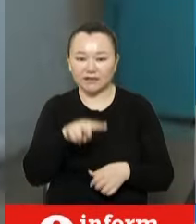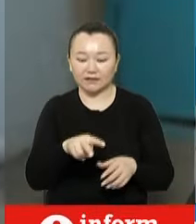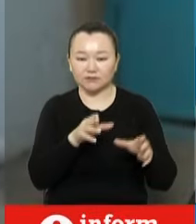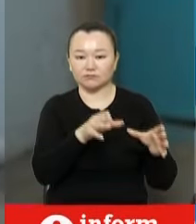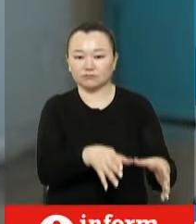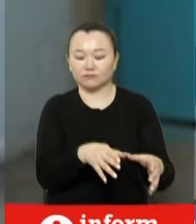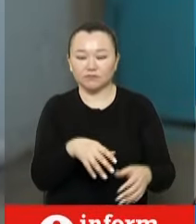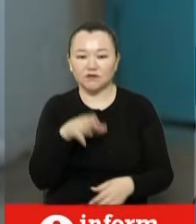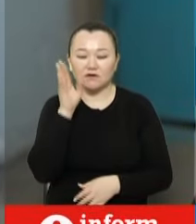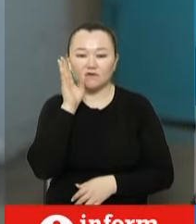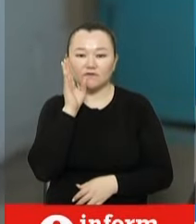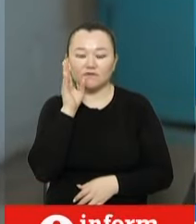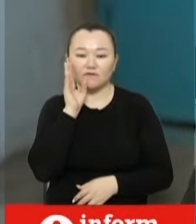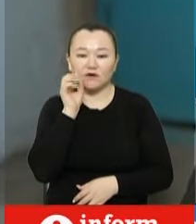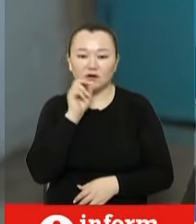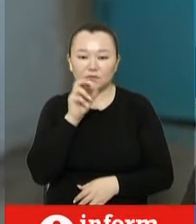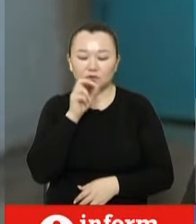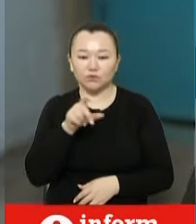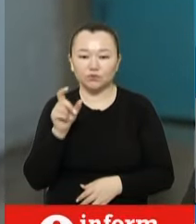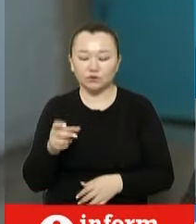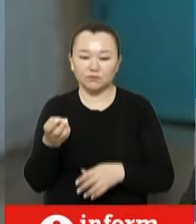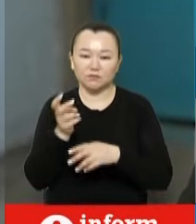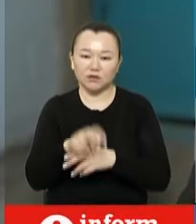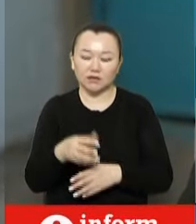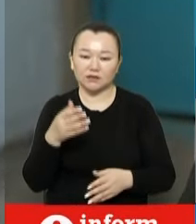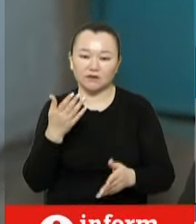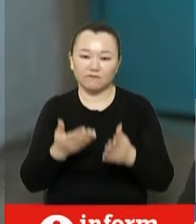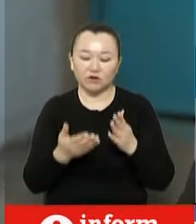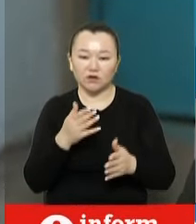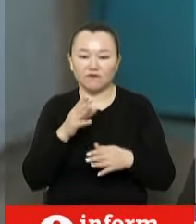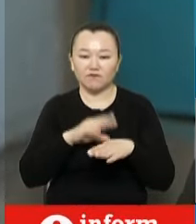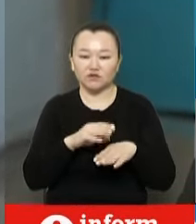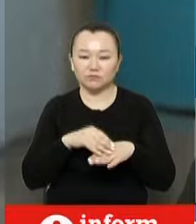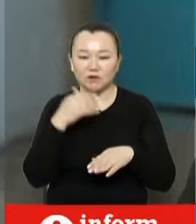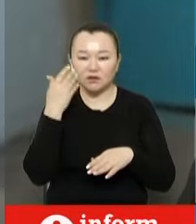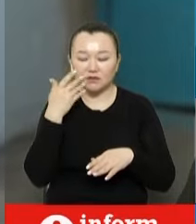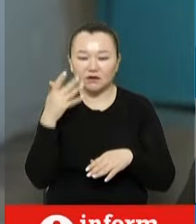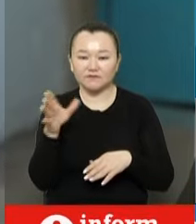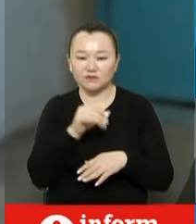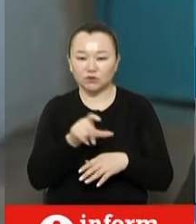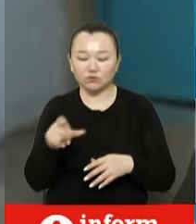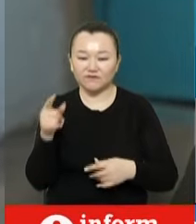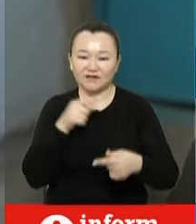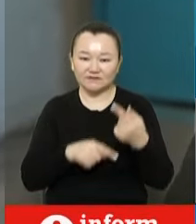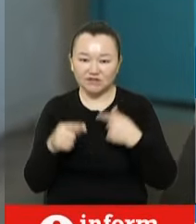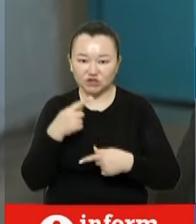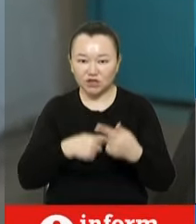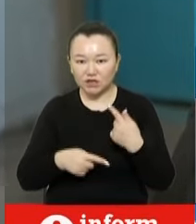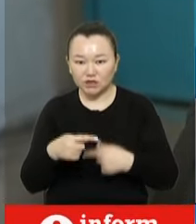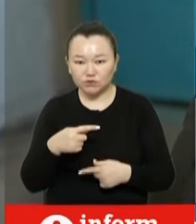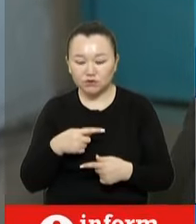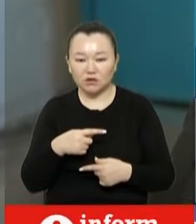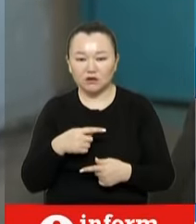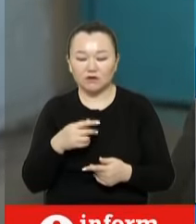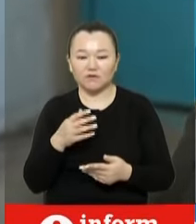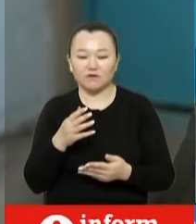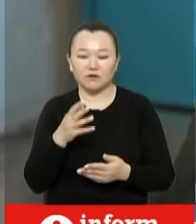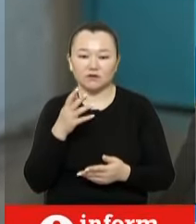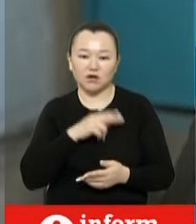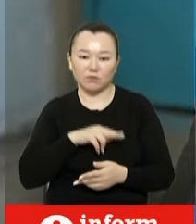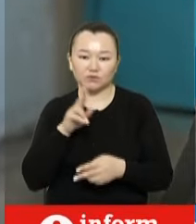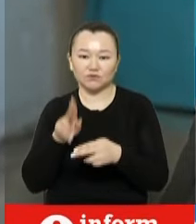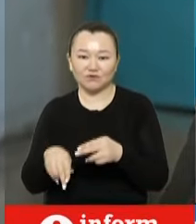В обед, если люди приходят, видимо, на обед. Вечером, когда все люди возвращаются, видимо, с работы, то